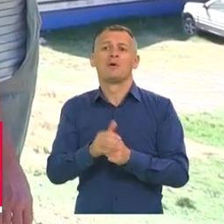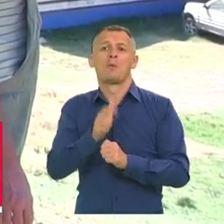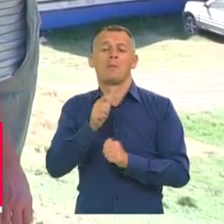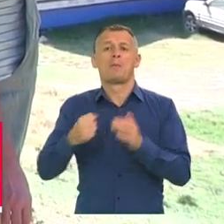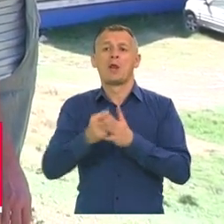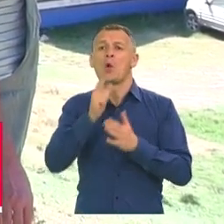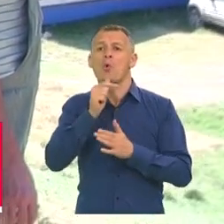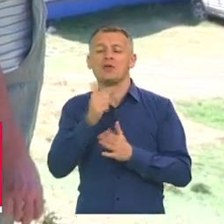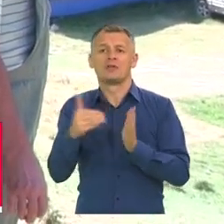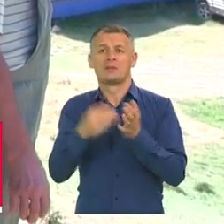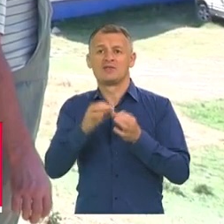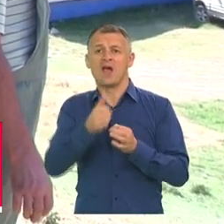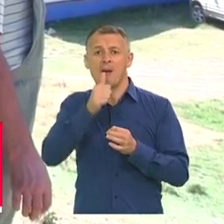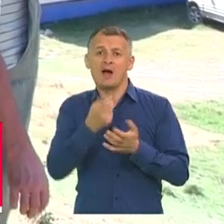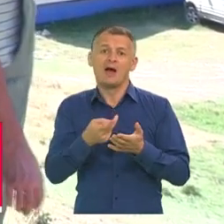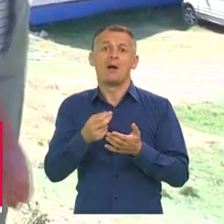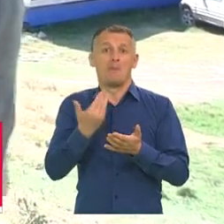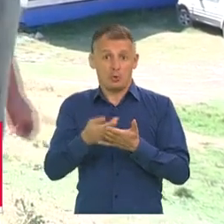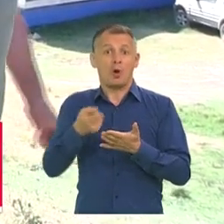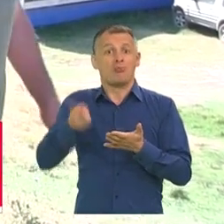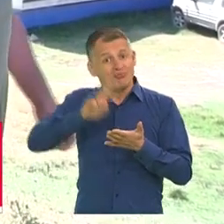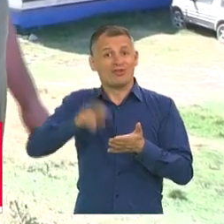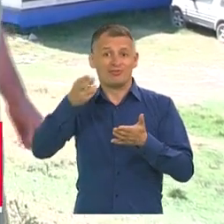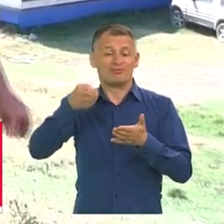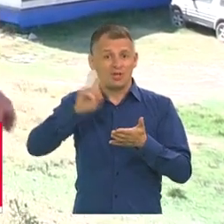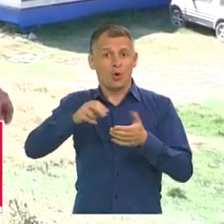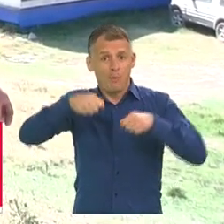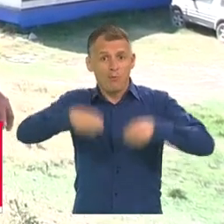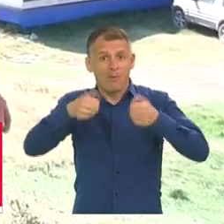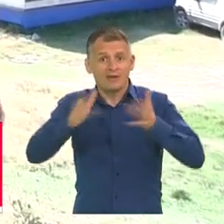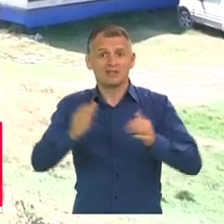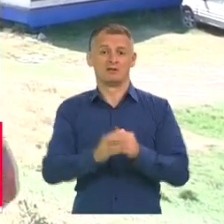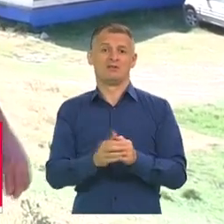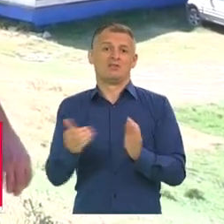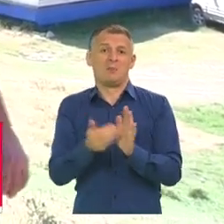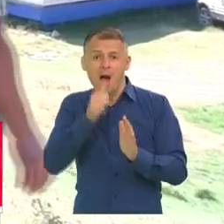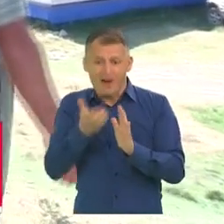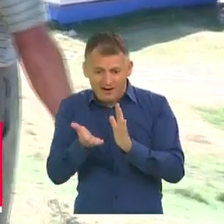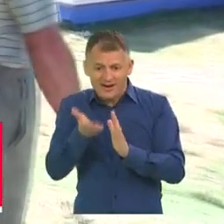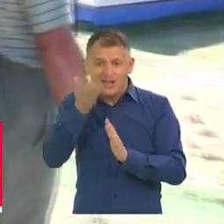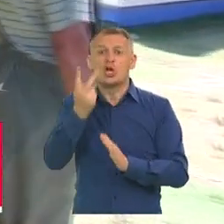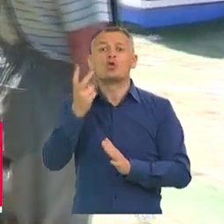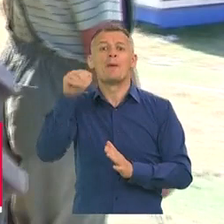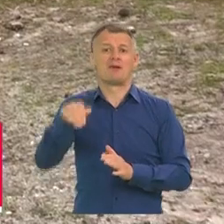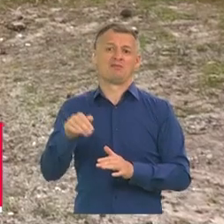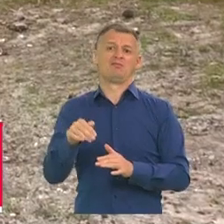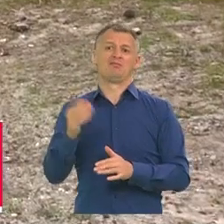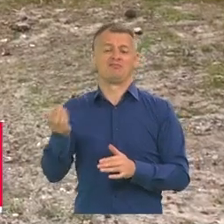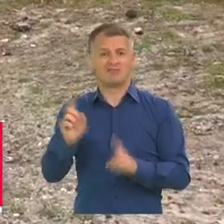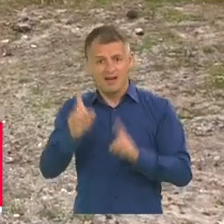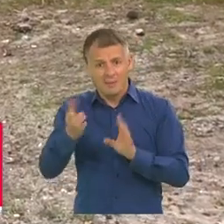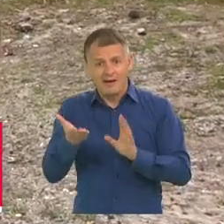ca să puteți să repuneți în funcțiune aceste... Păi dacă ar mai crește... Cam 2 metri. Maxim 2 metri. 2 metri. 2 metri dacă ar mai